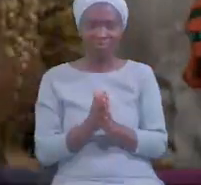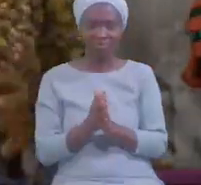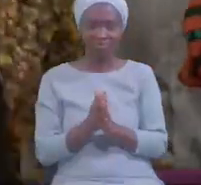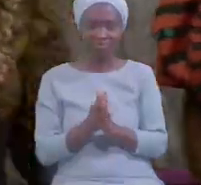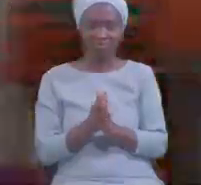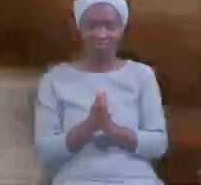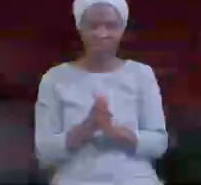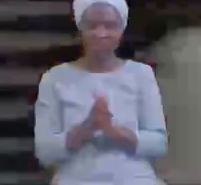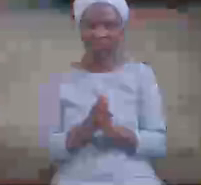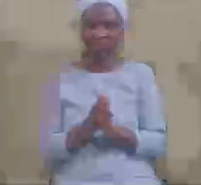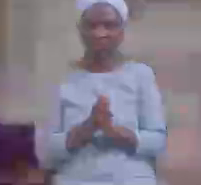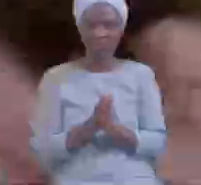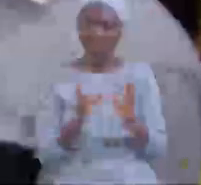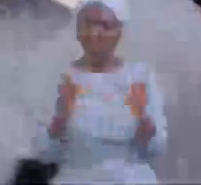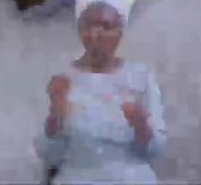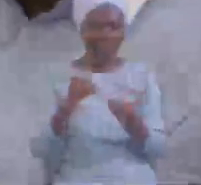Il n'y a plus de pleurs.